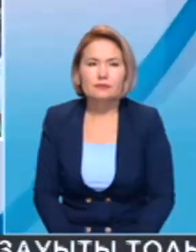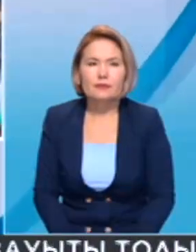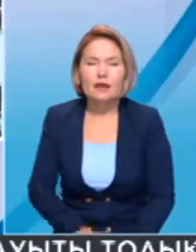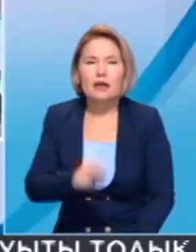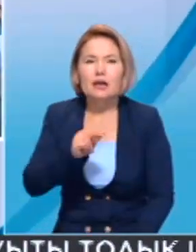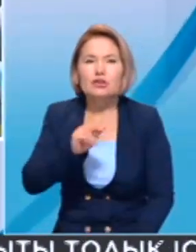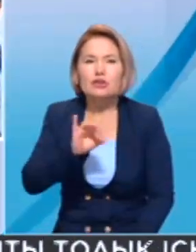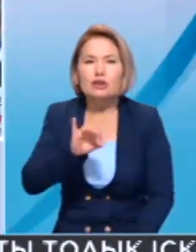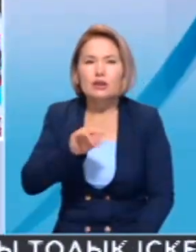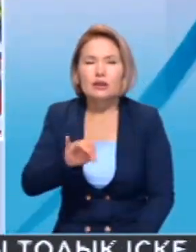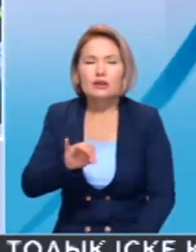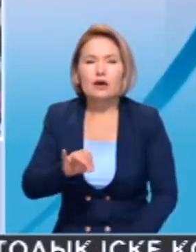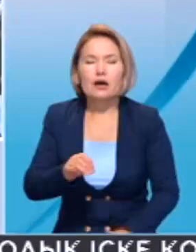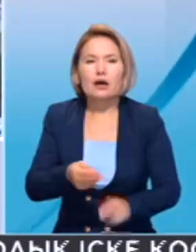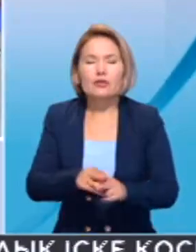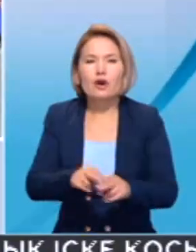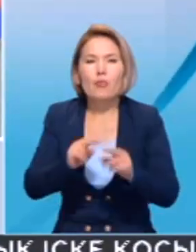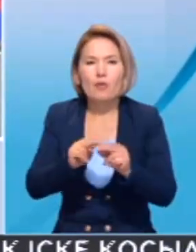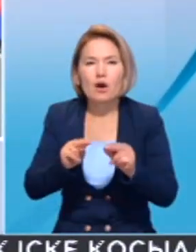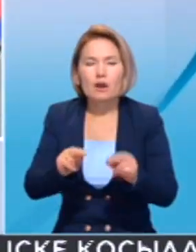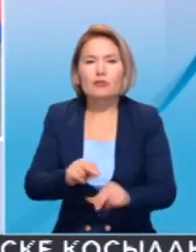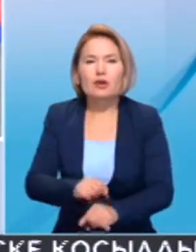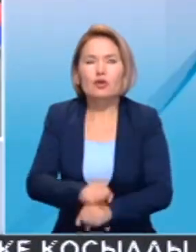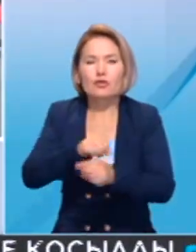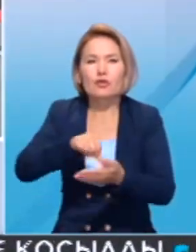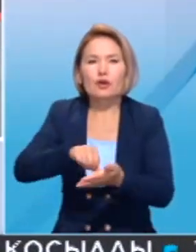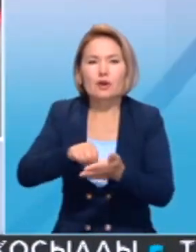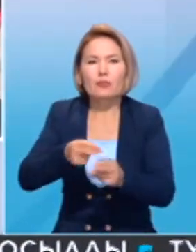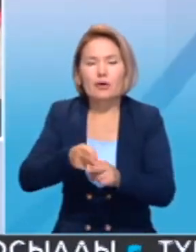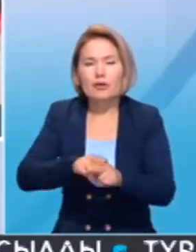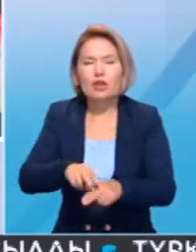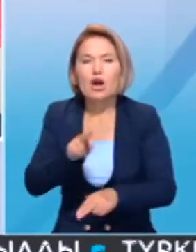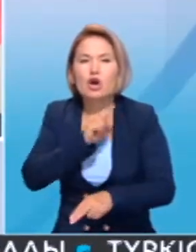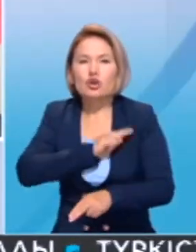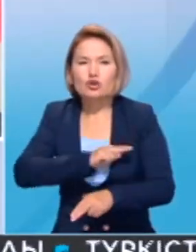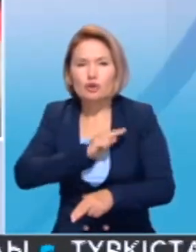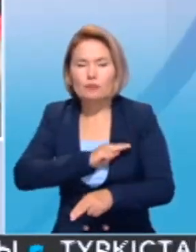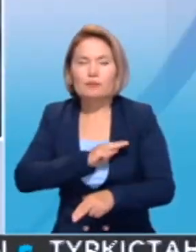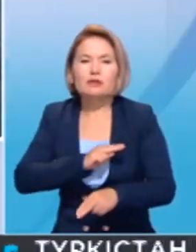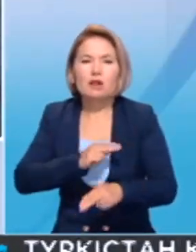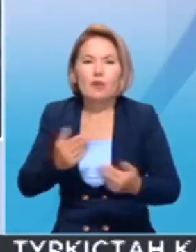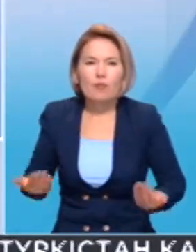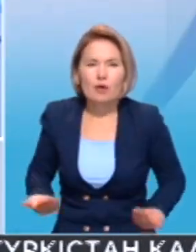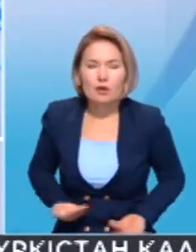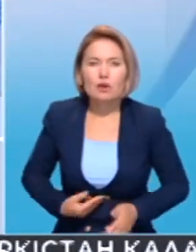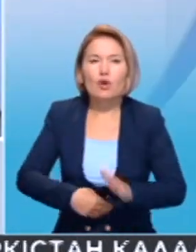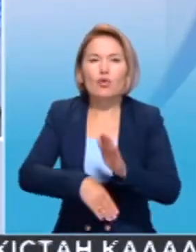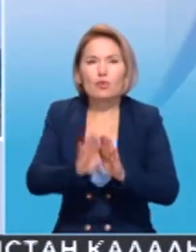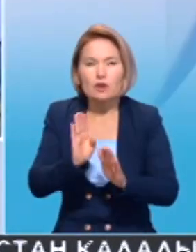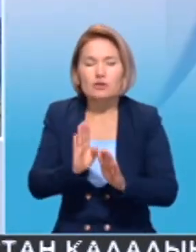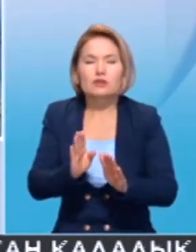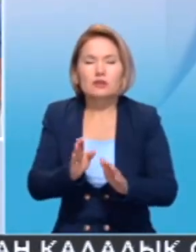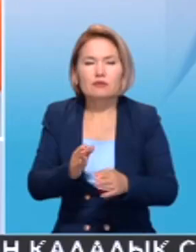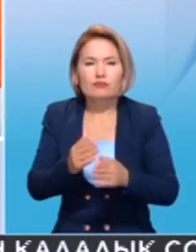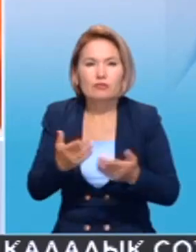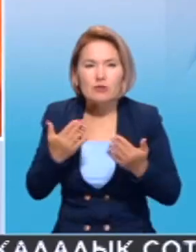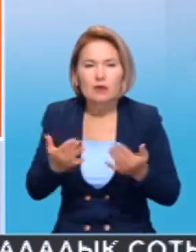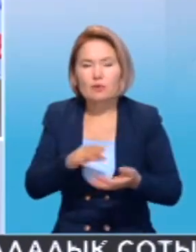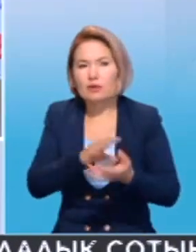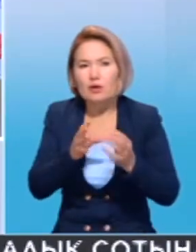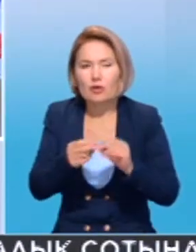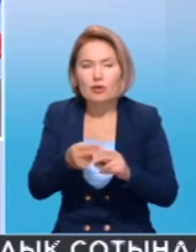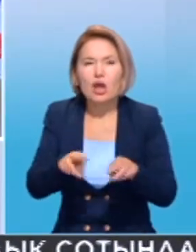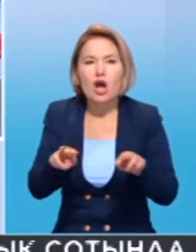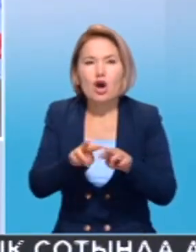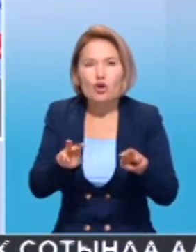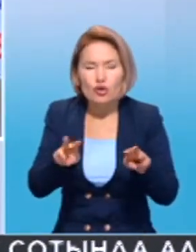Ал Чилиде мұғалімдер ереуілге шықты. Олар осы әрекеттері арқылы жұмыс істеу жағдайына көңілі толмайтынын білдіріп отыр. Үкімет талабымызды орындасын